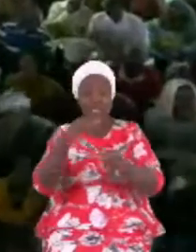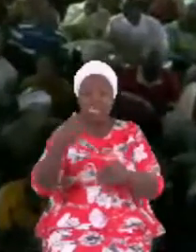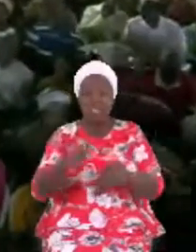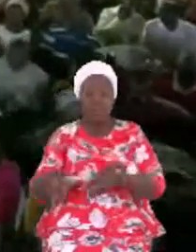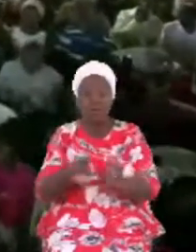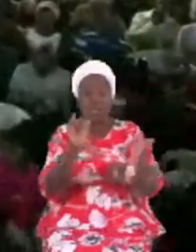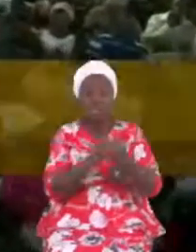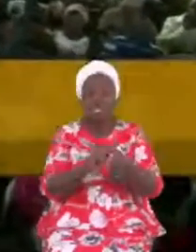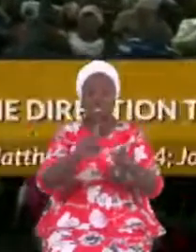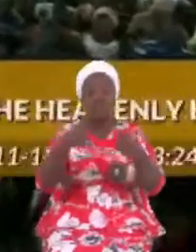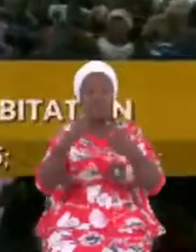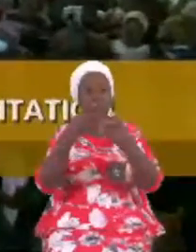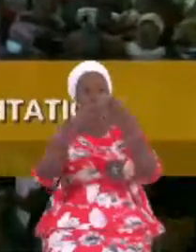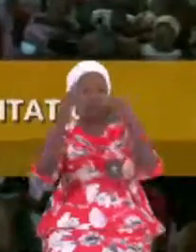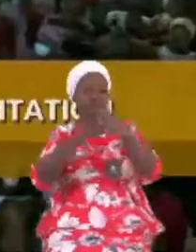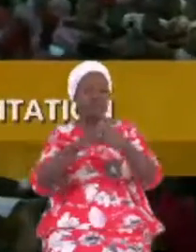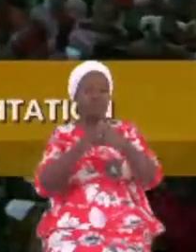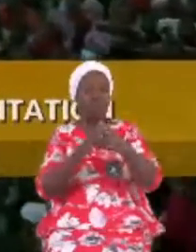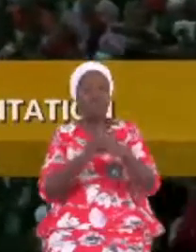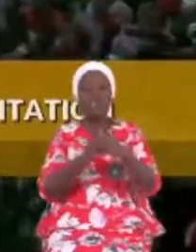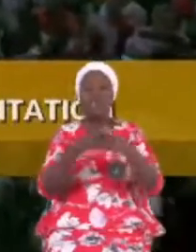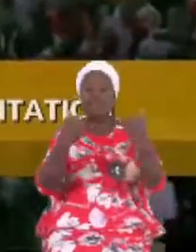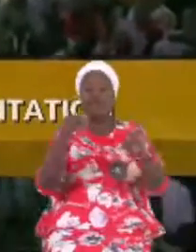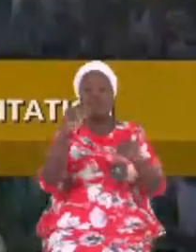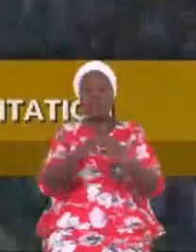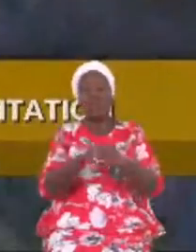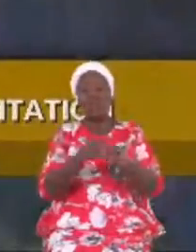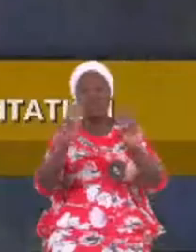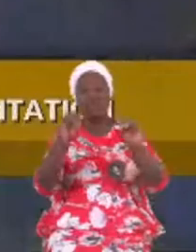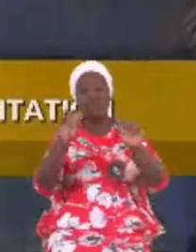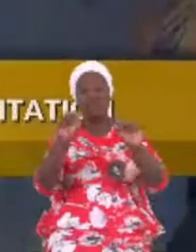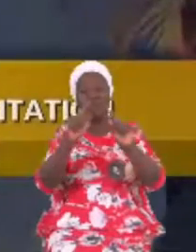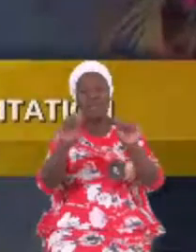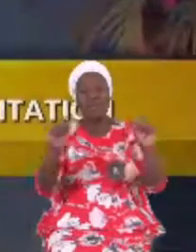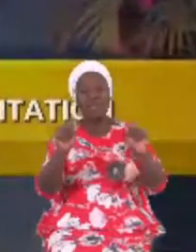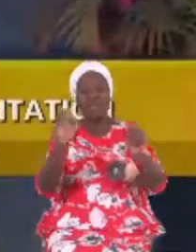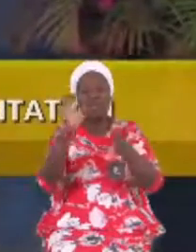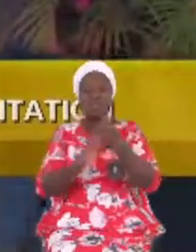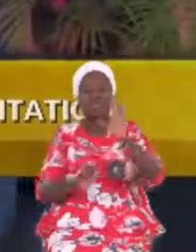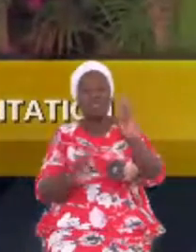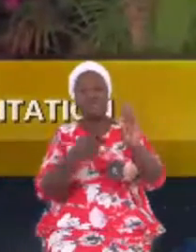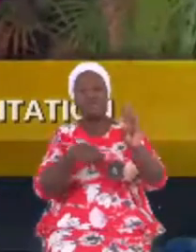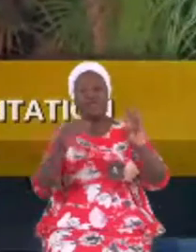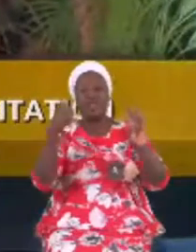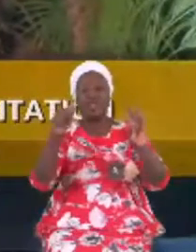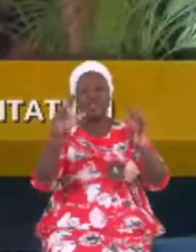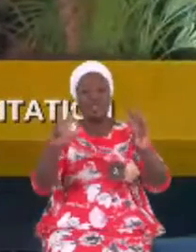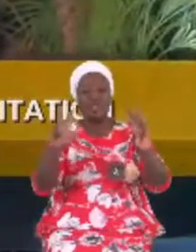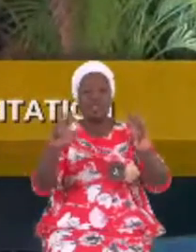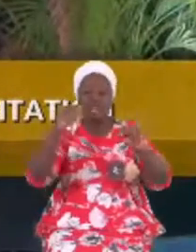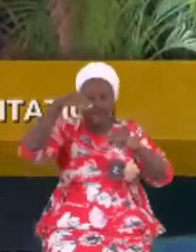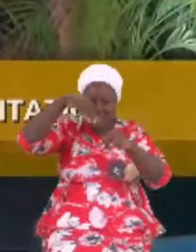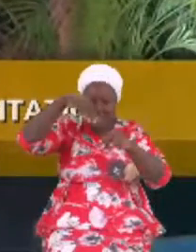Matthieu chapitre 7. Matthieu 7, verset 13. Entrez par la